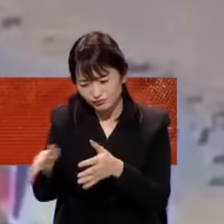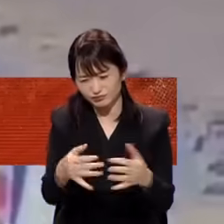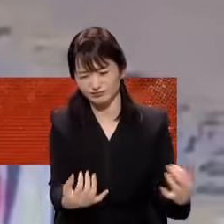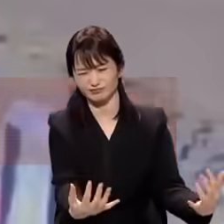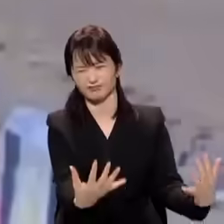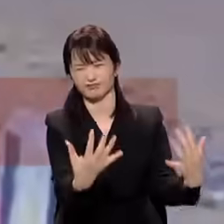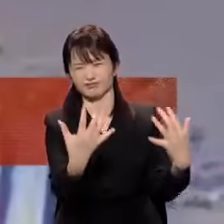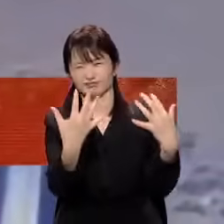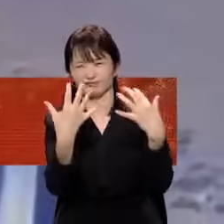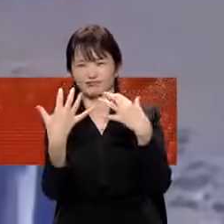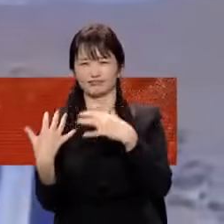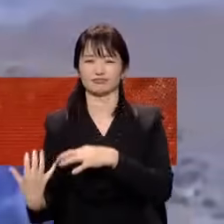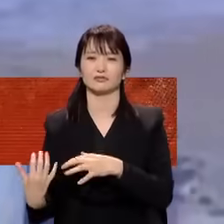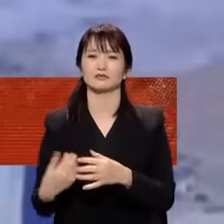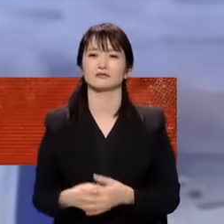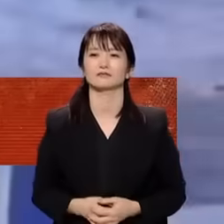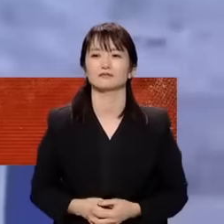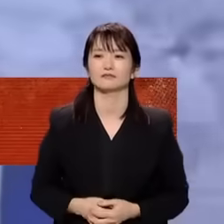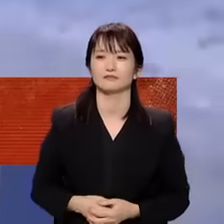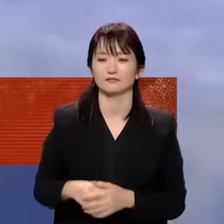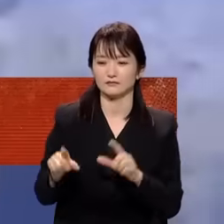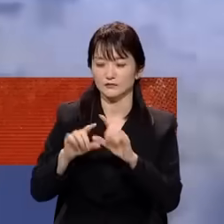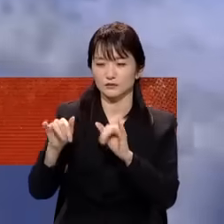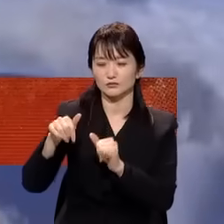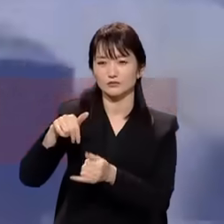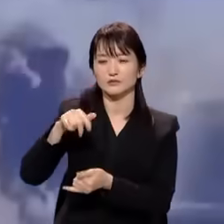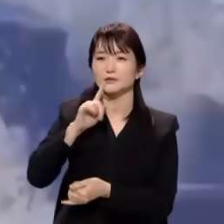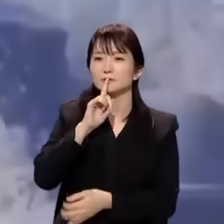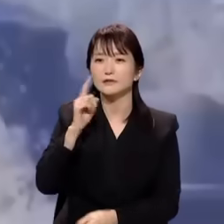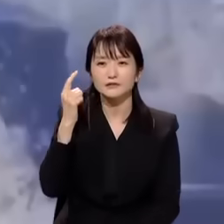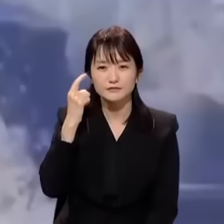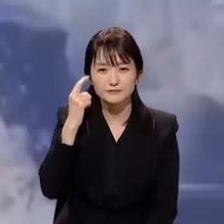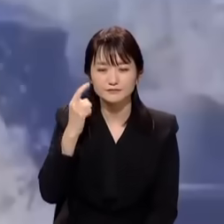쑥대밭으로 만들어놨습니다. 현장에 있던 주민 이야기 들어보시죠.